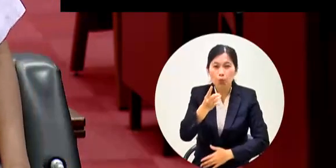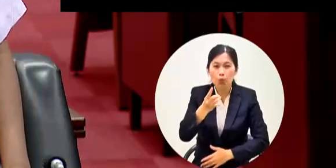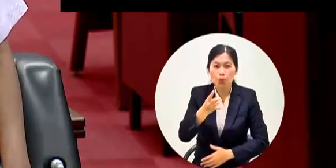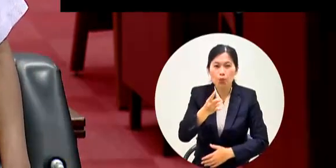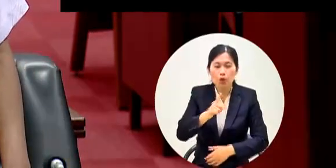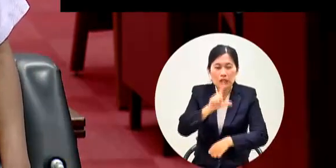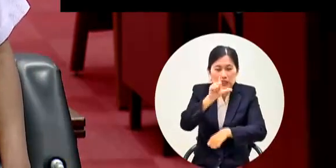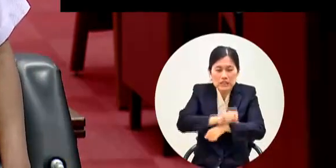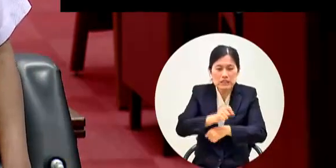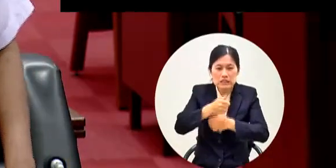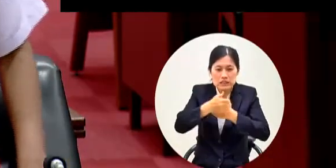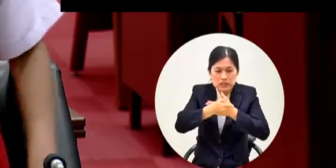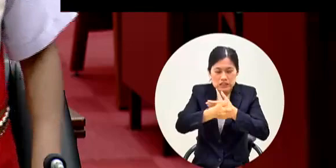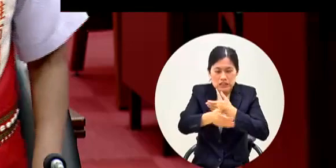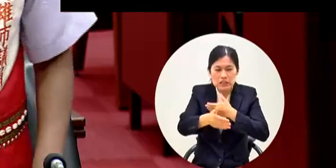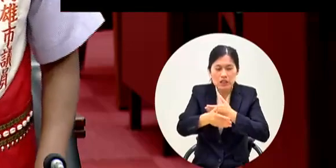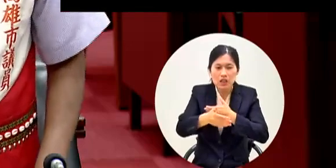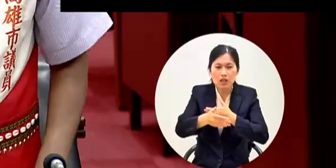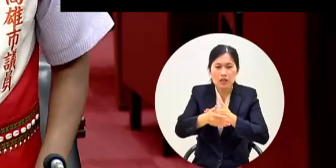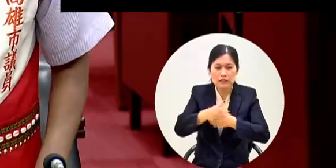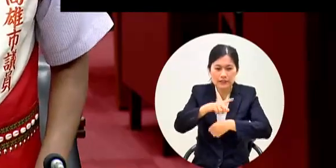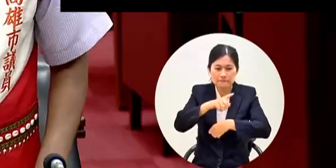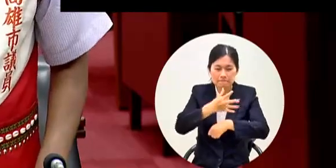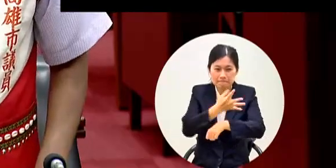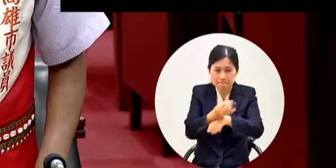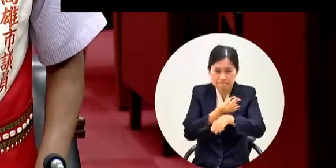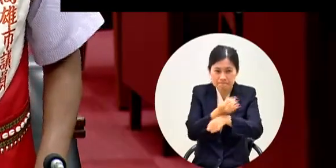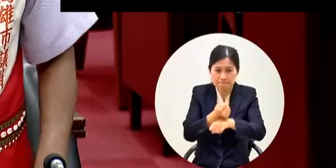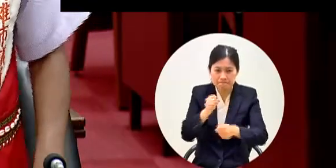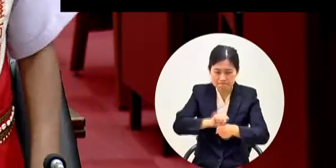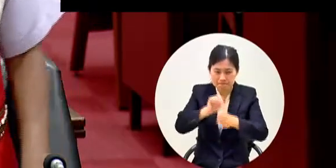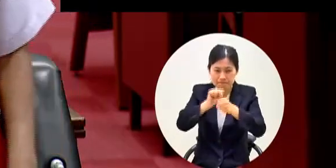们市长推双语，国语跟英文，